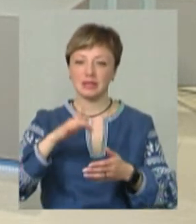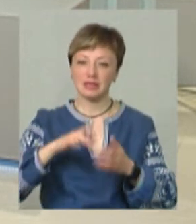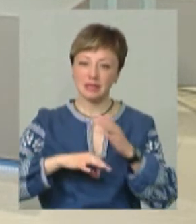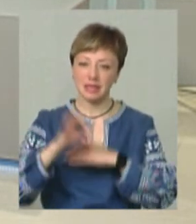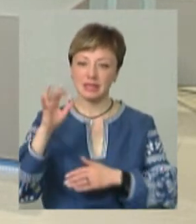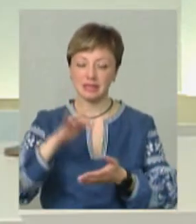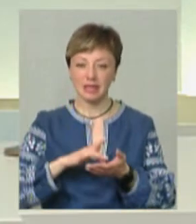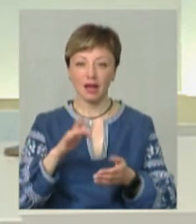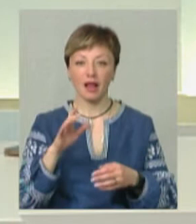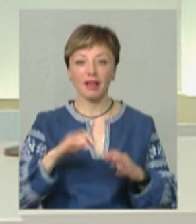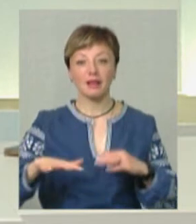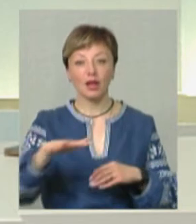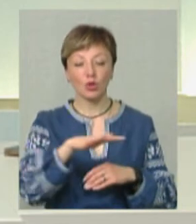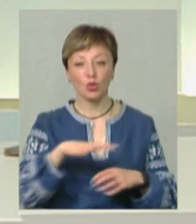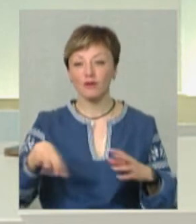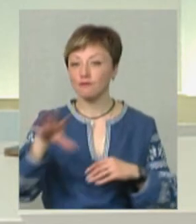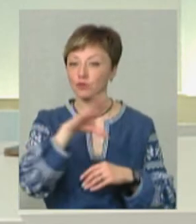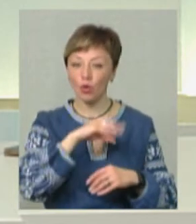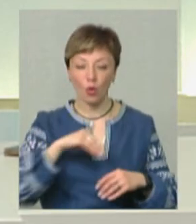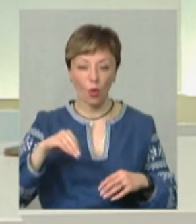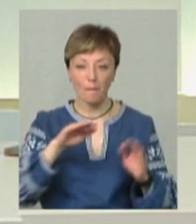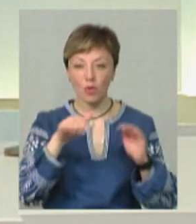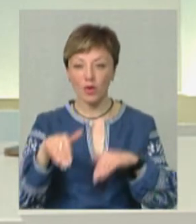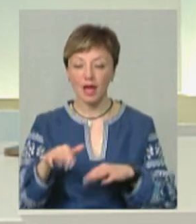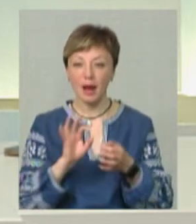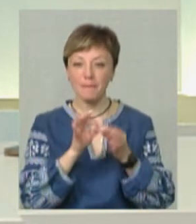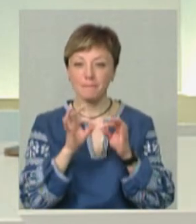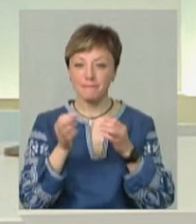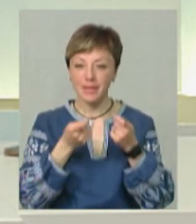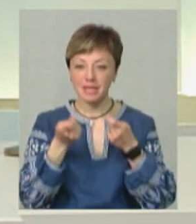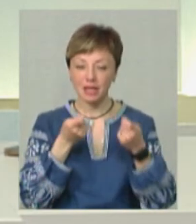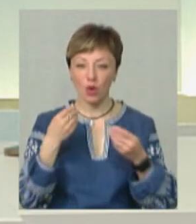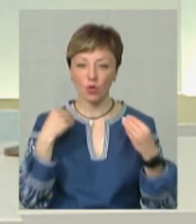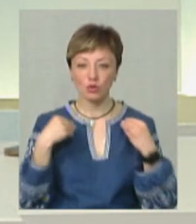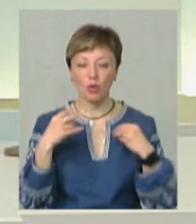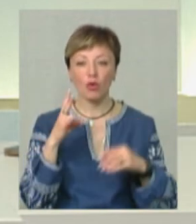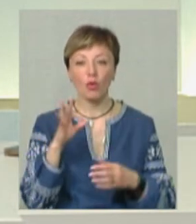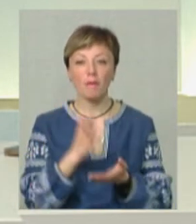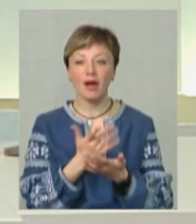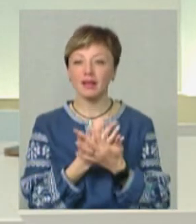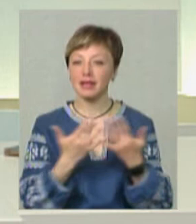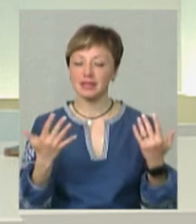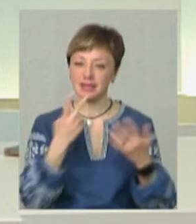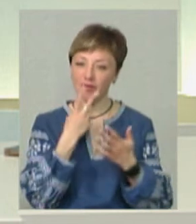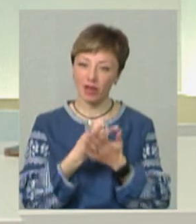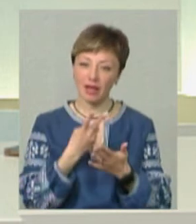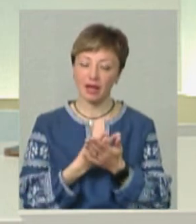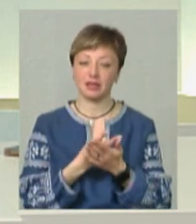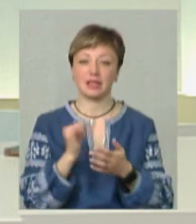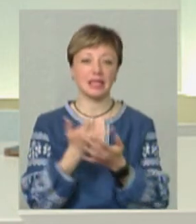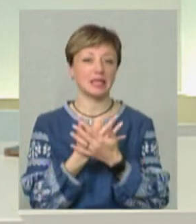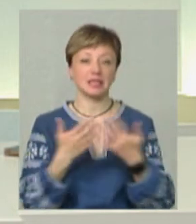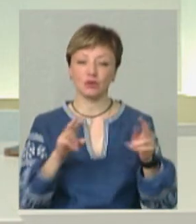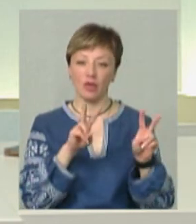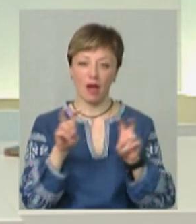центральні. На території всього Поділля носили бісерні оздоби, але вони мали різний вигляд і, відповідно,